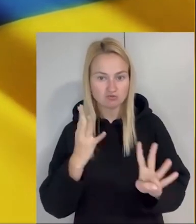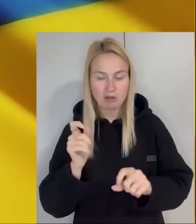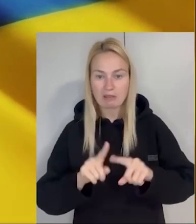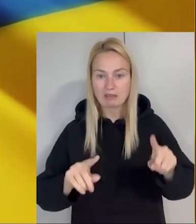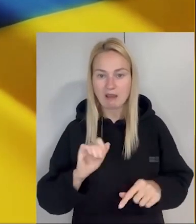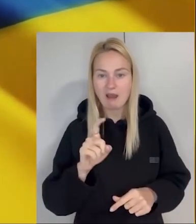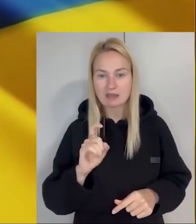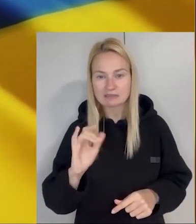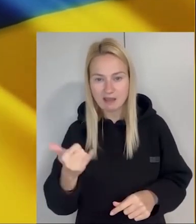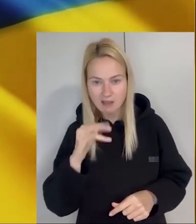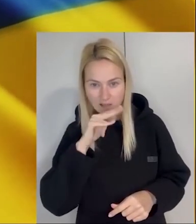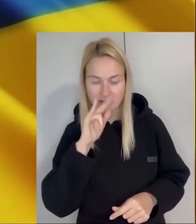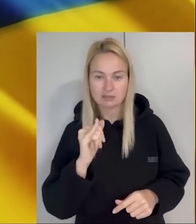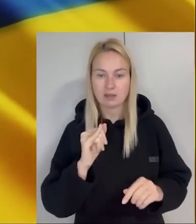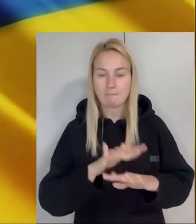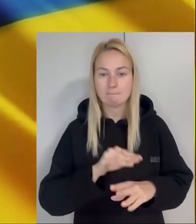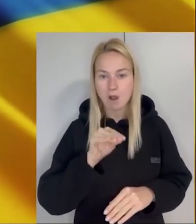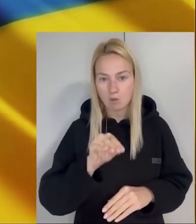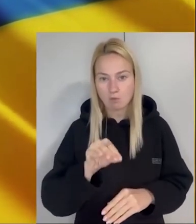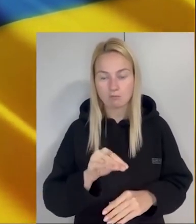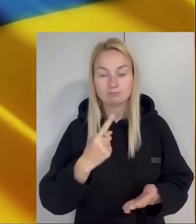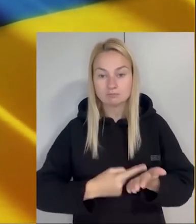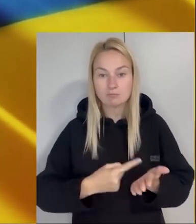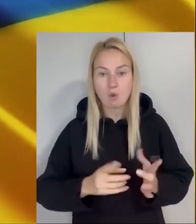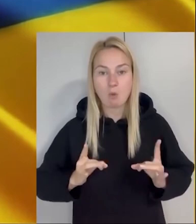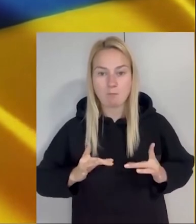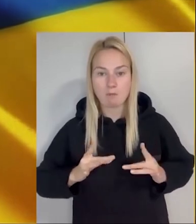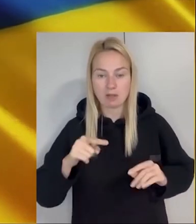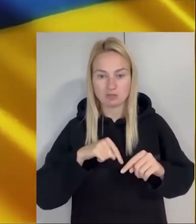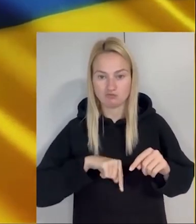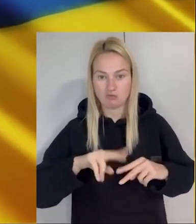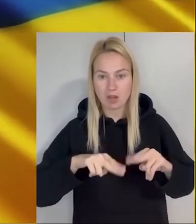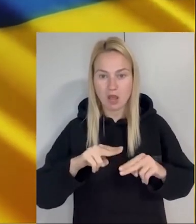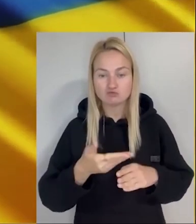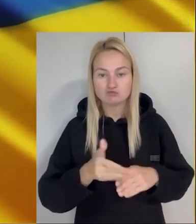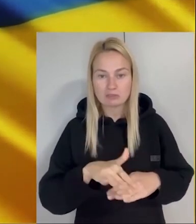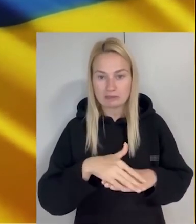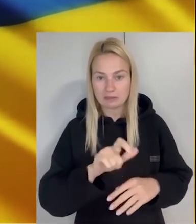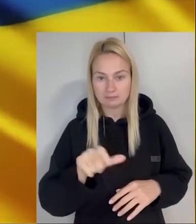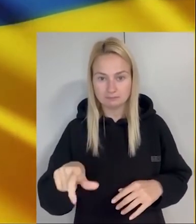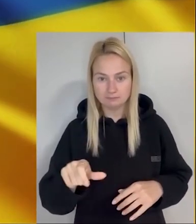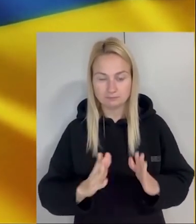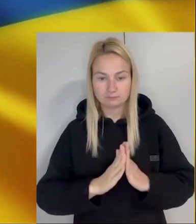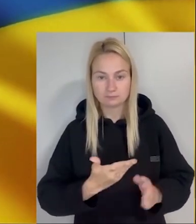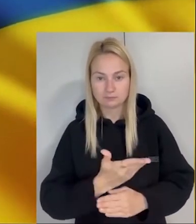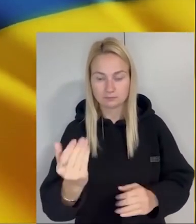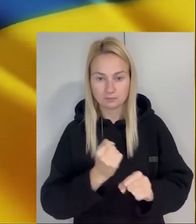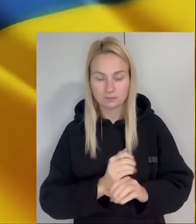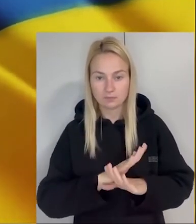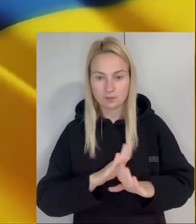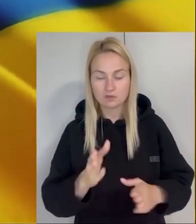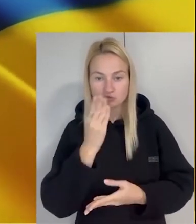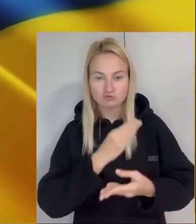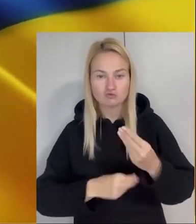на деяких АЗС та біля банкоматів, що свідчить про панічні настрої частини населення. Прошу вас не створювати